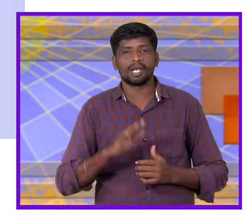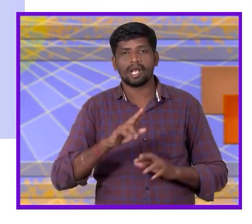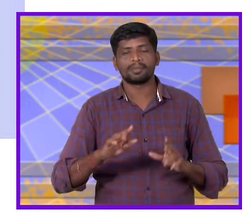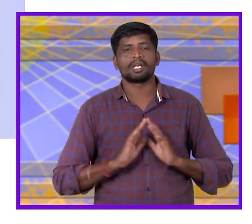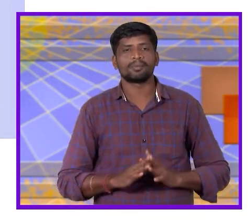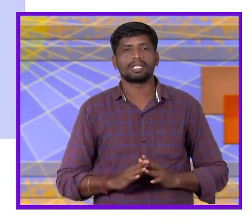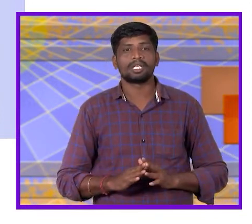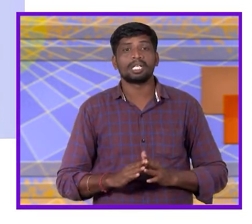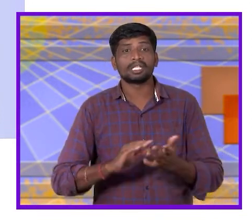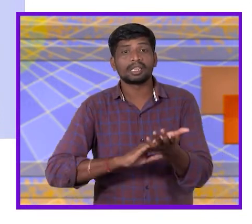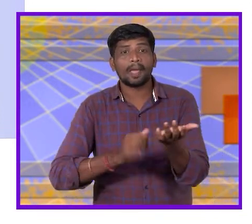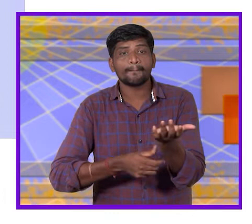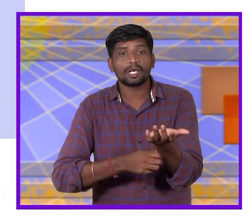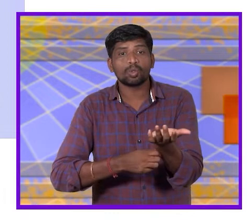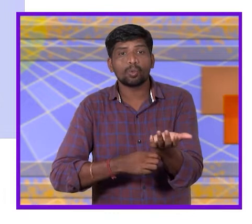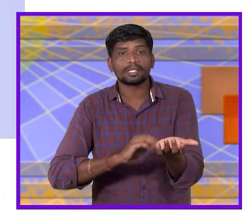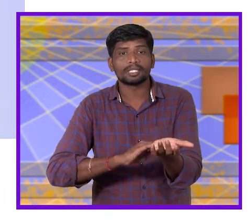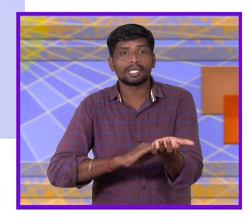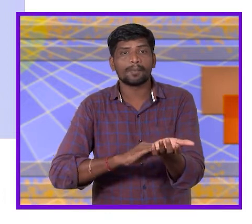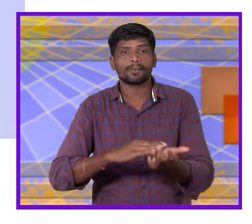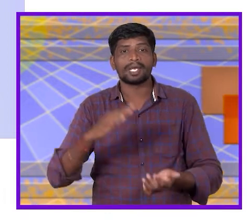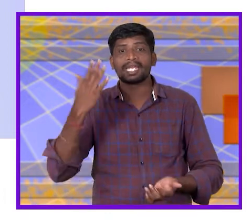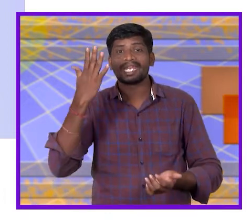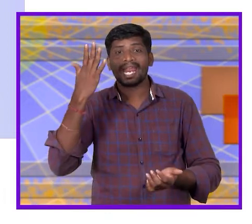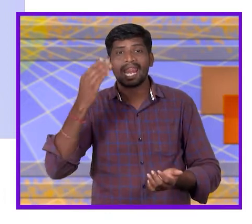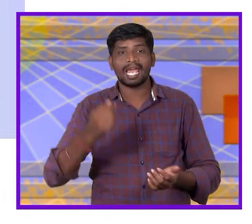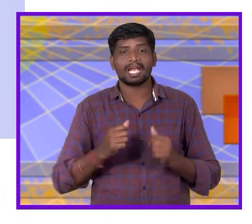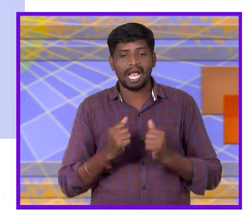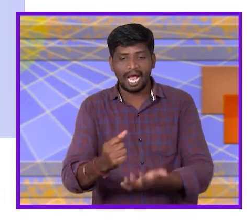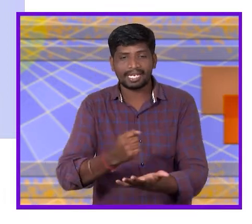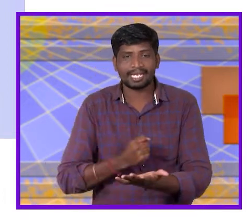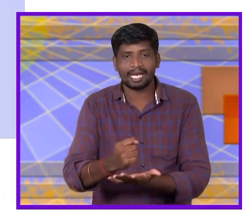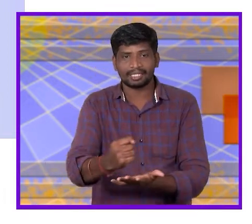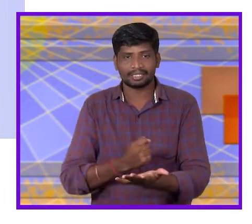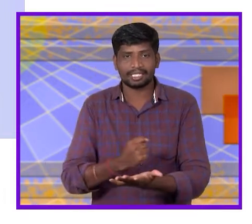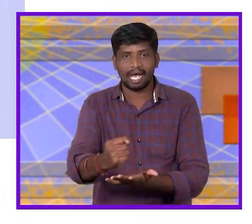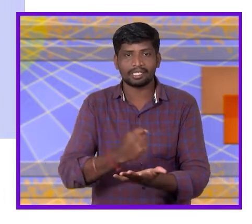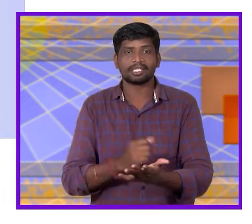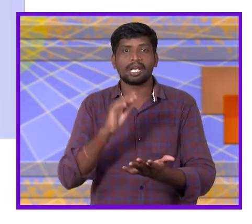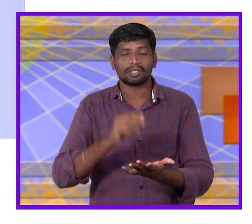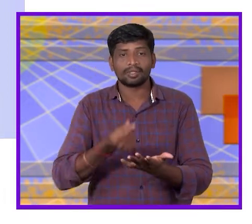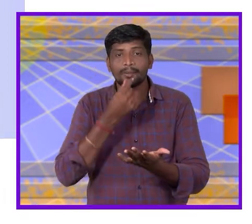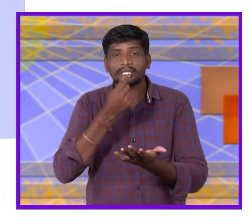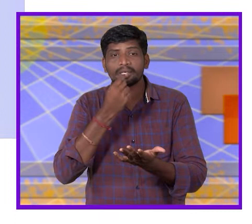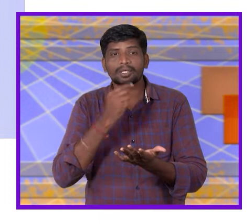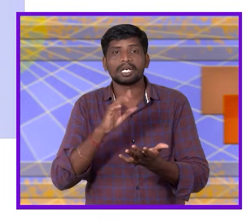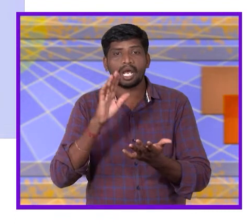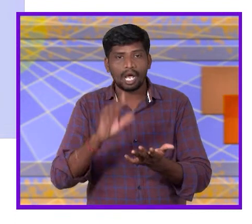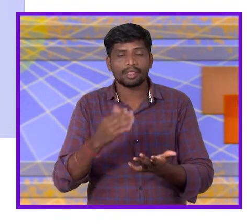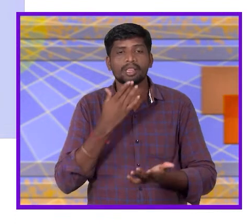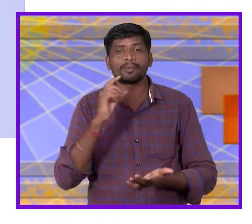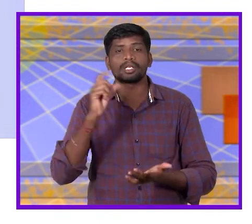மட்டுமல்ல, சித்த மருத்துவத்துறை மூலம் மிகச்சிறந்த மருத்துவ தொண்டினை பொதுமக்களுக்கு நம்முடைய தஞ்சாவூர் தமிழ்